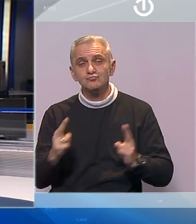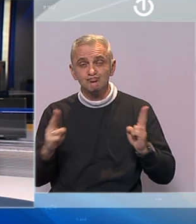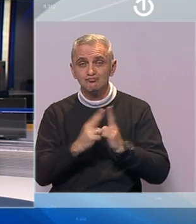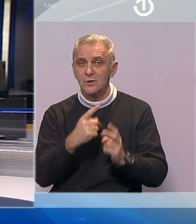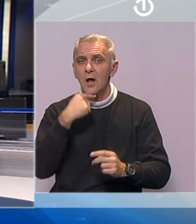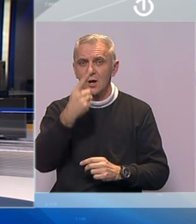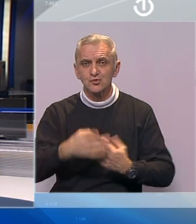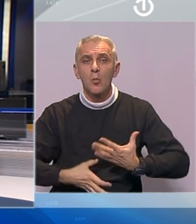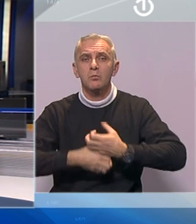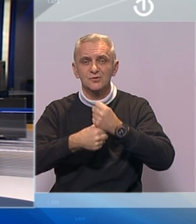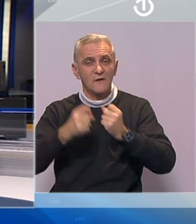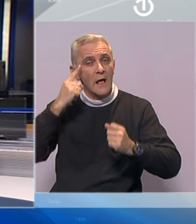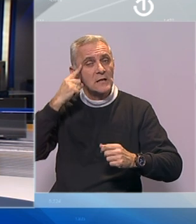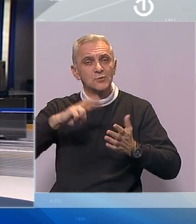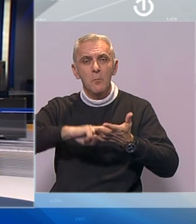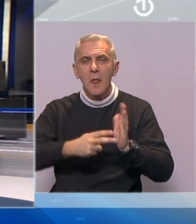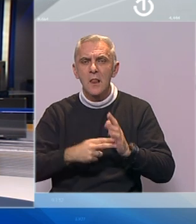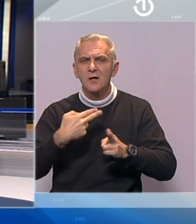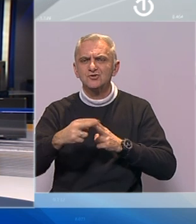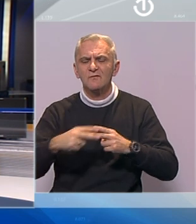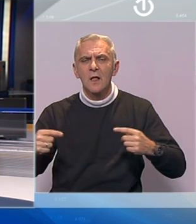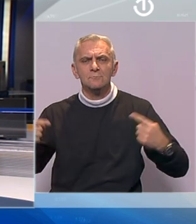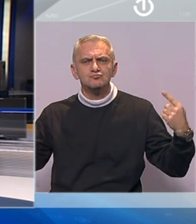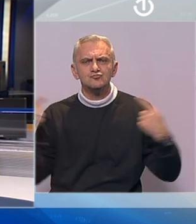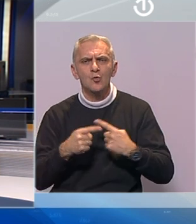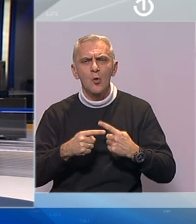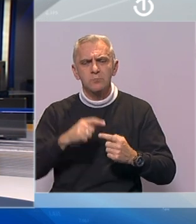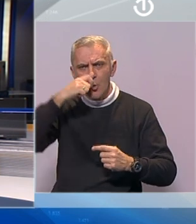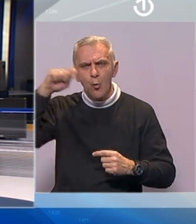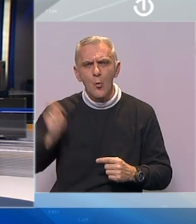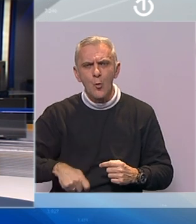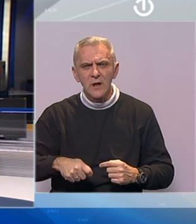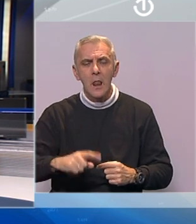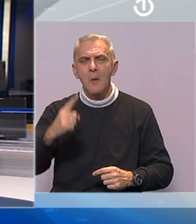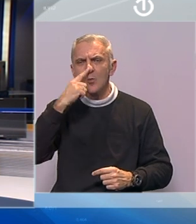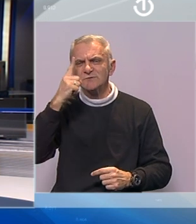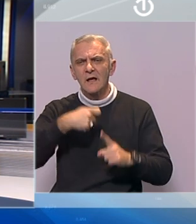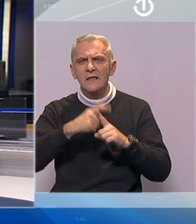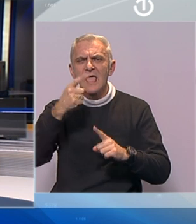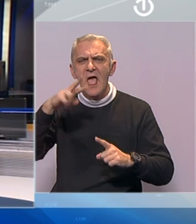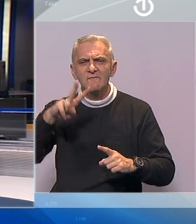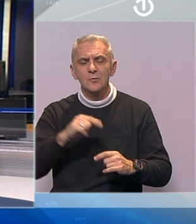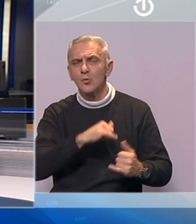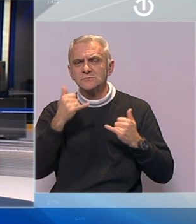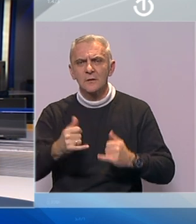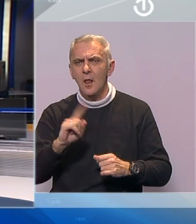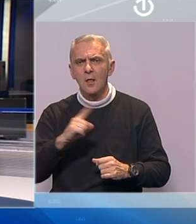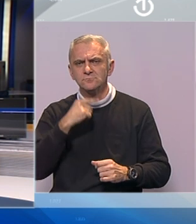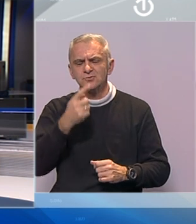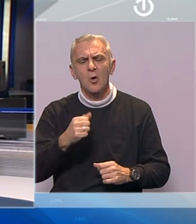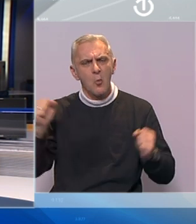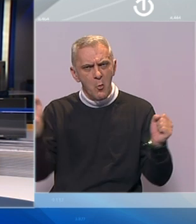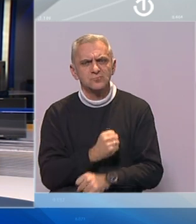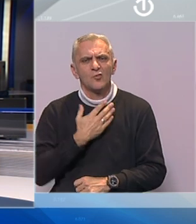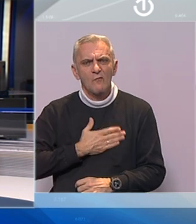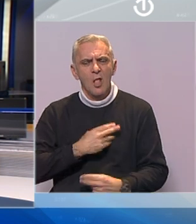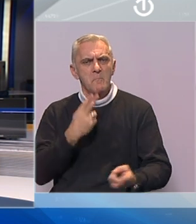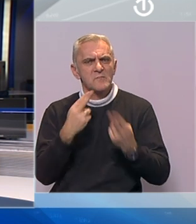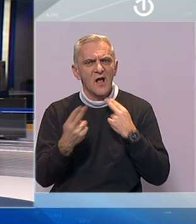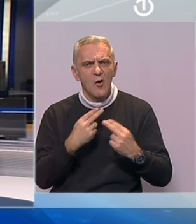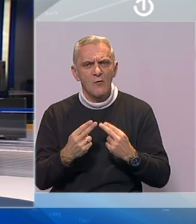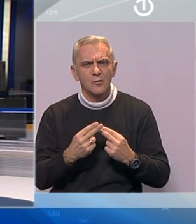da podržava kineski plan za rješavanje sukoba u Ukrajini. Moskva i Kijev do sada nisu iskazali ozbiljnu volju za pregovorima